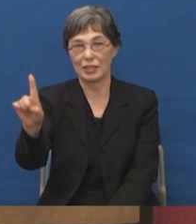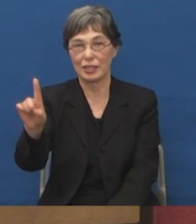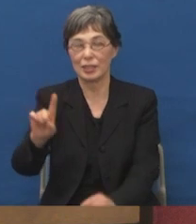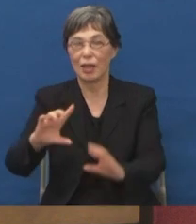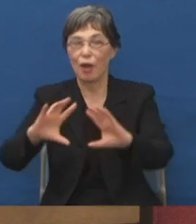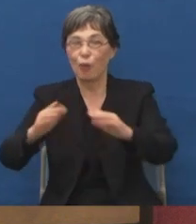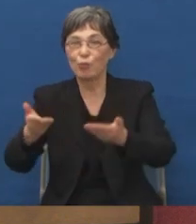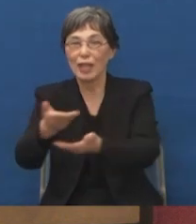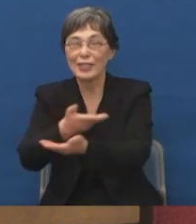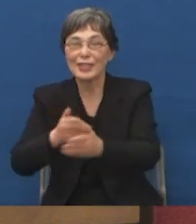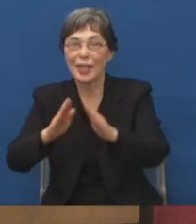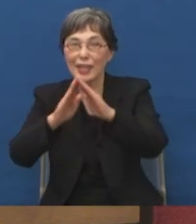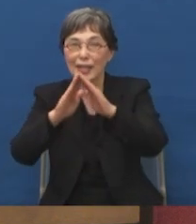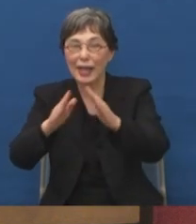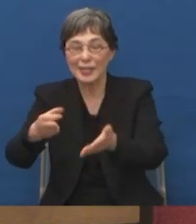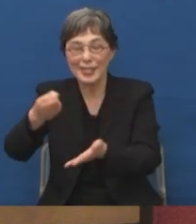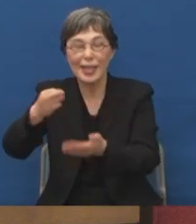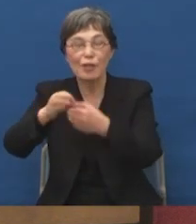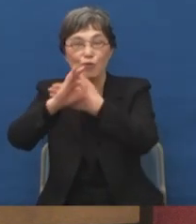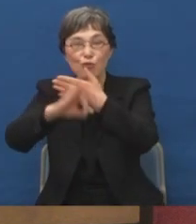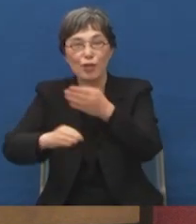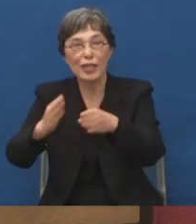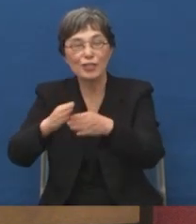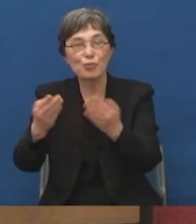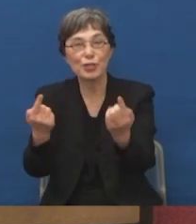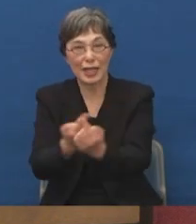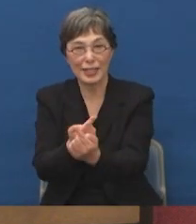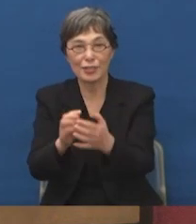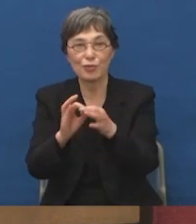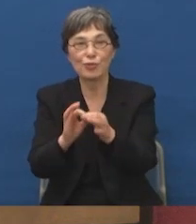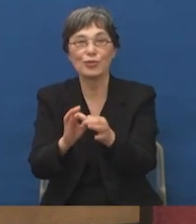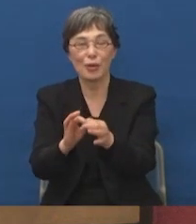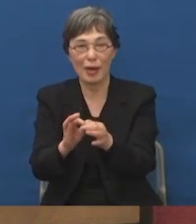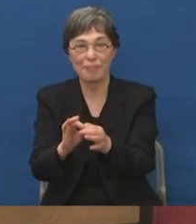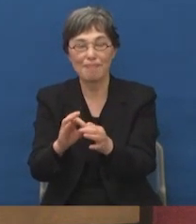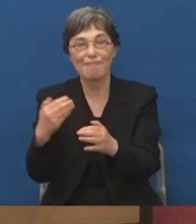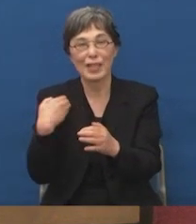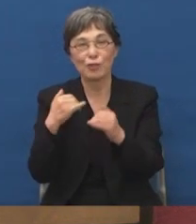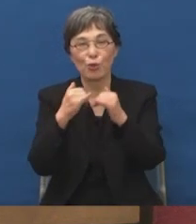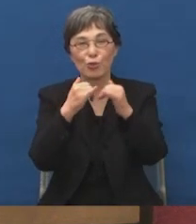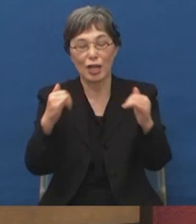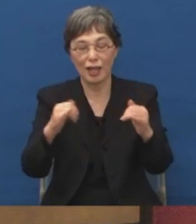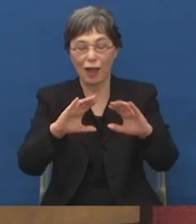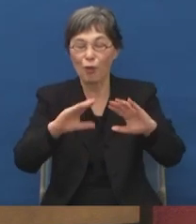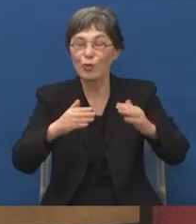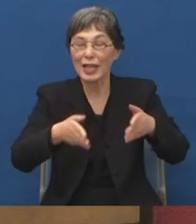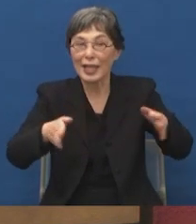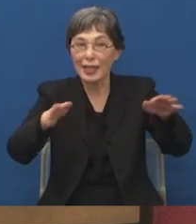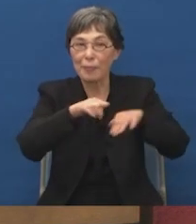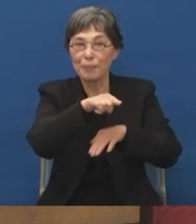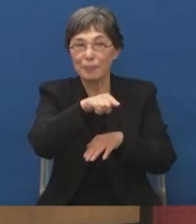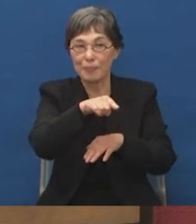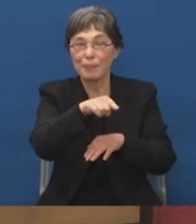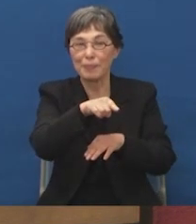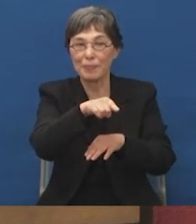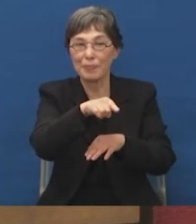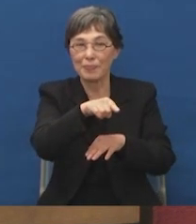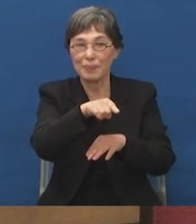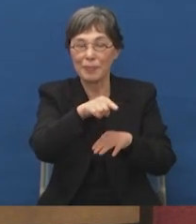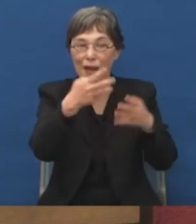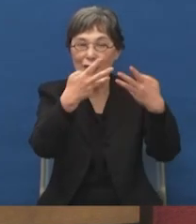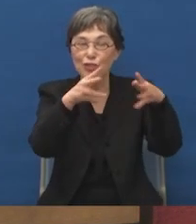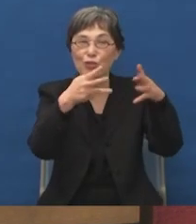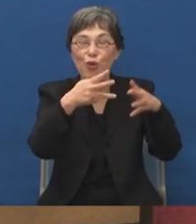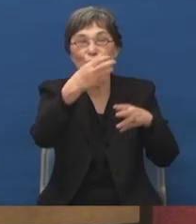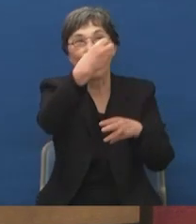際親善交流基金条例の一部改正については、理事社から、 国際交流会館における非常用